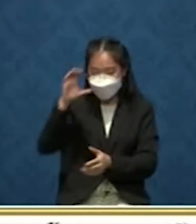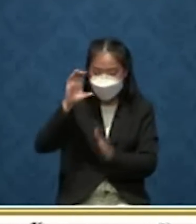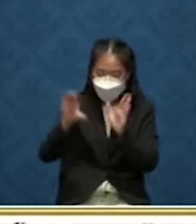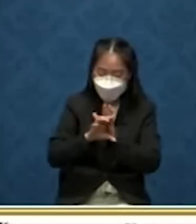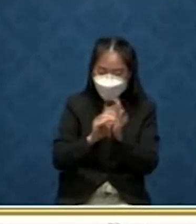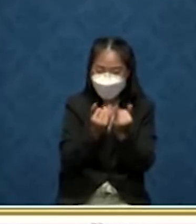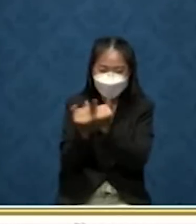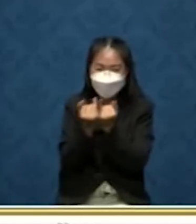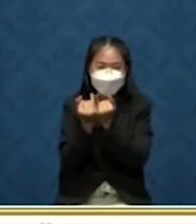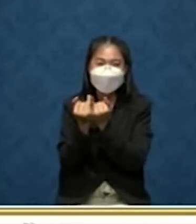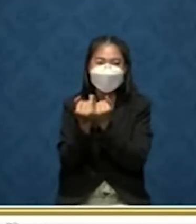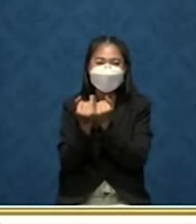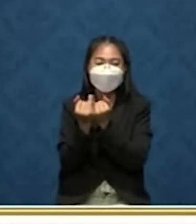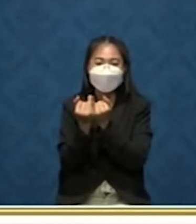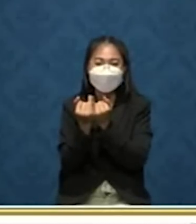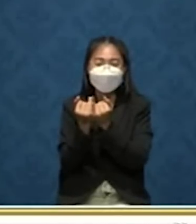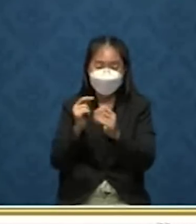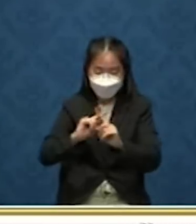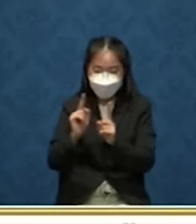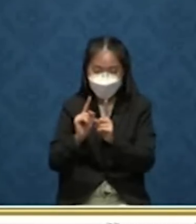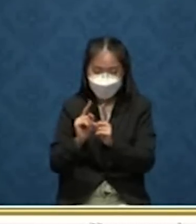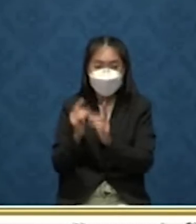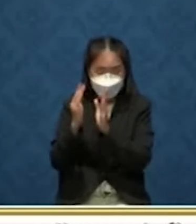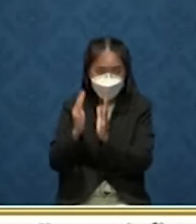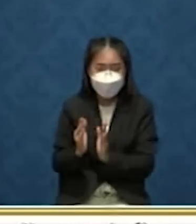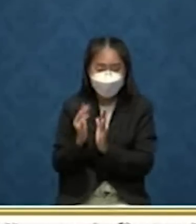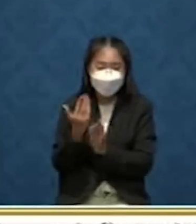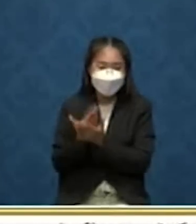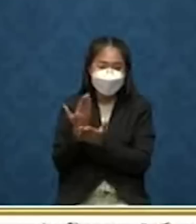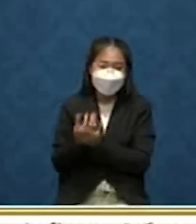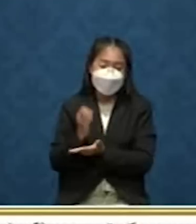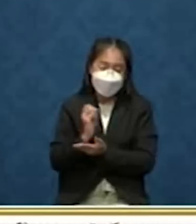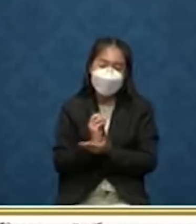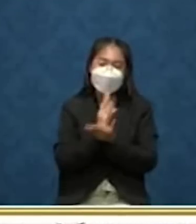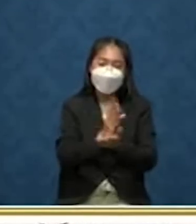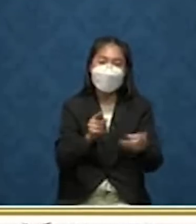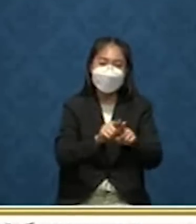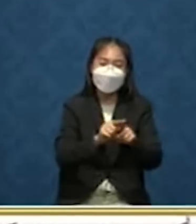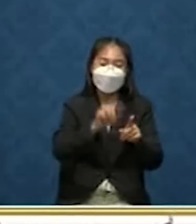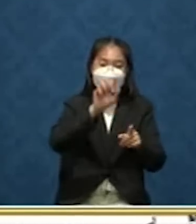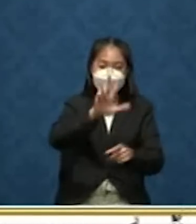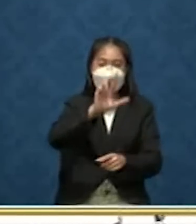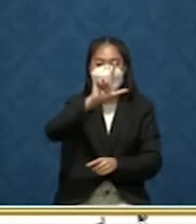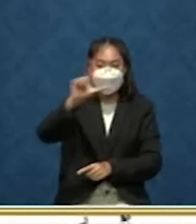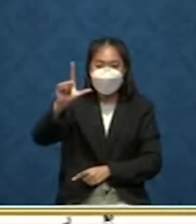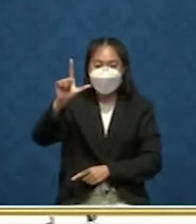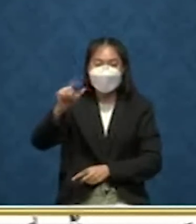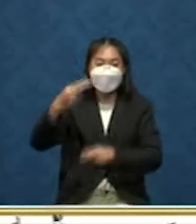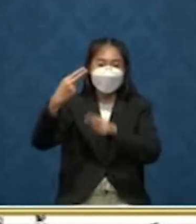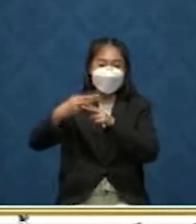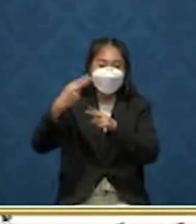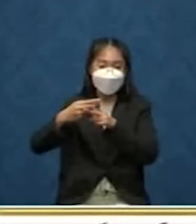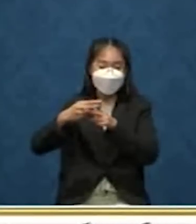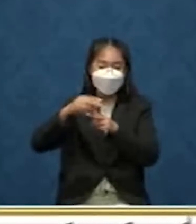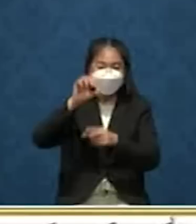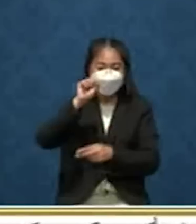สนิชิดเชอกันมากแต่อกคนหนึ่ครับที่บริจากเงินเช่นกัน 3 ล้านเหมือนกันชื่อสทธิกร